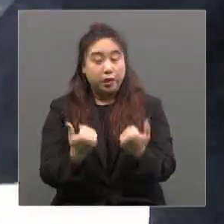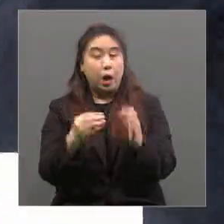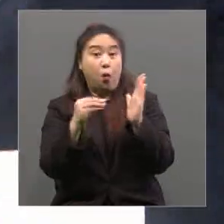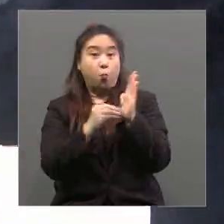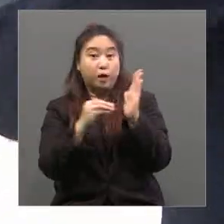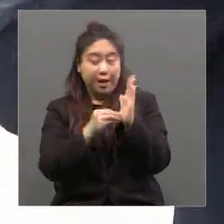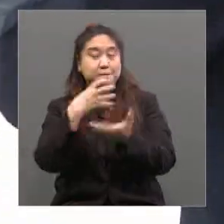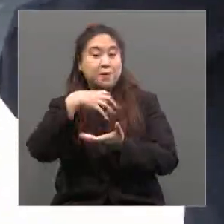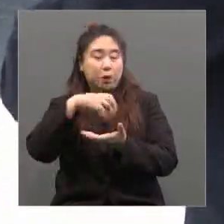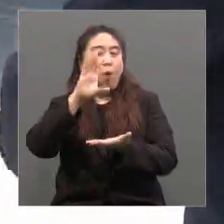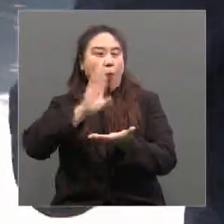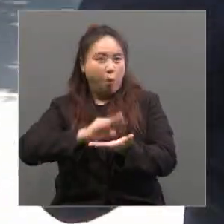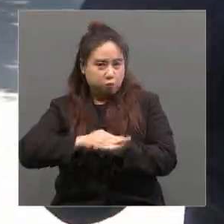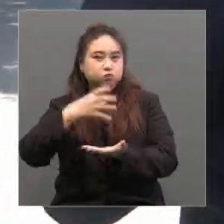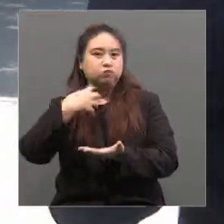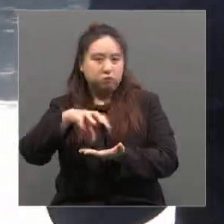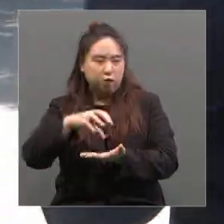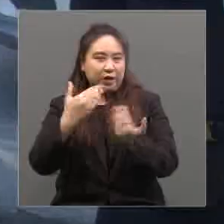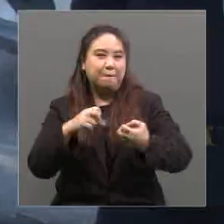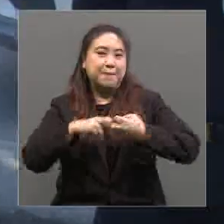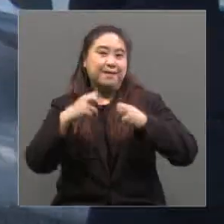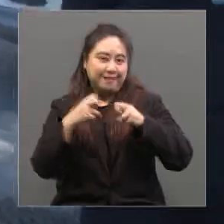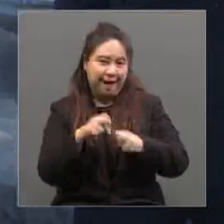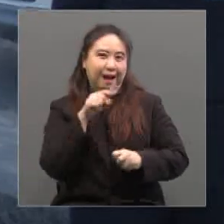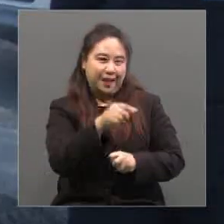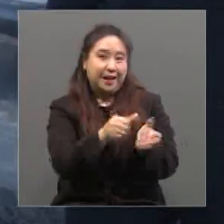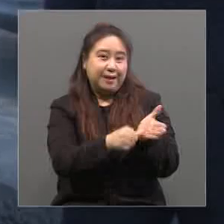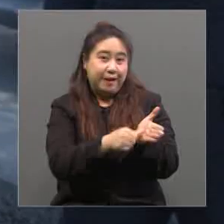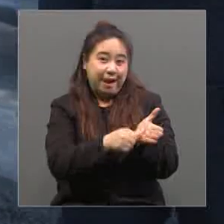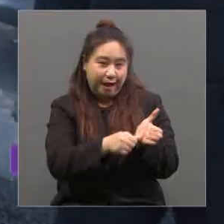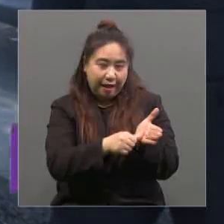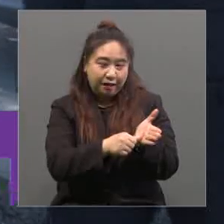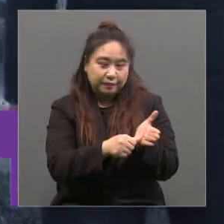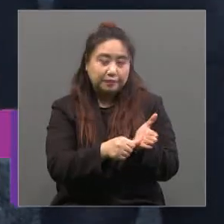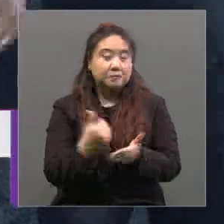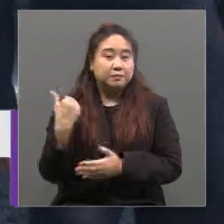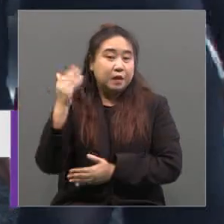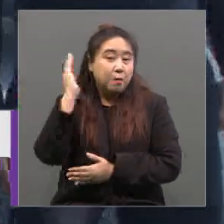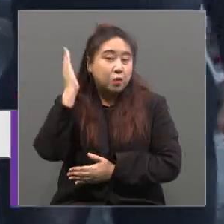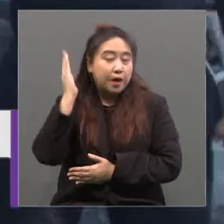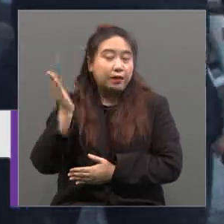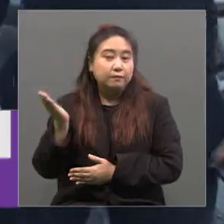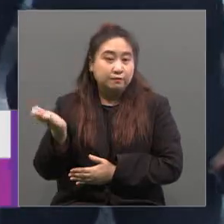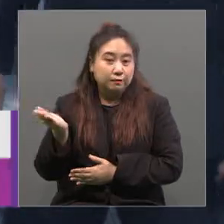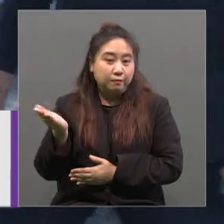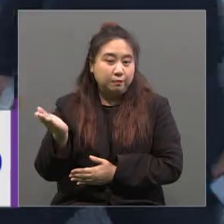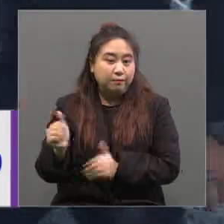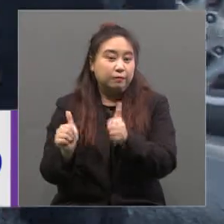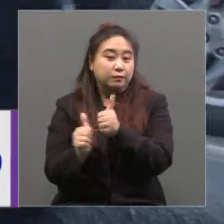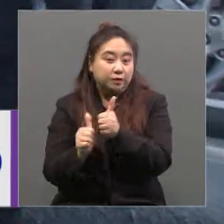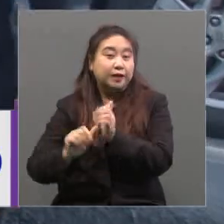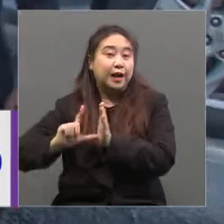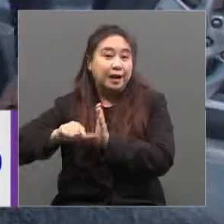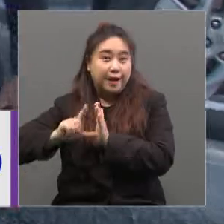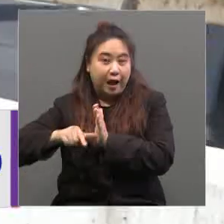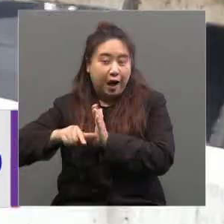อัพเดทนะครับข้อมูลความคืบหน้าการแก้ไขปัญหาเรื่องนี้นะครับโดยทางคุณสิทธิชัยอรัญญการนท์ผู้ช่วยเลขานุการ